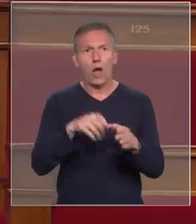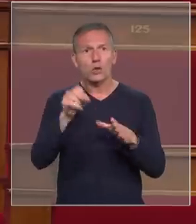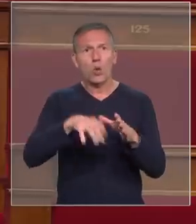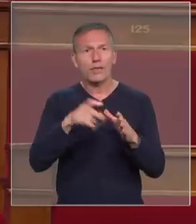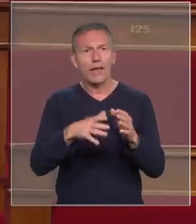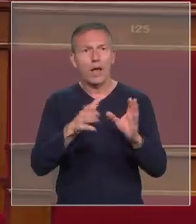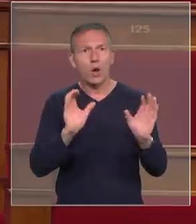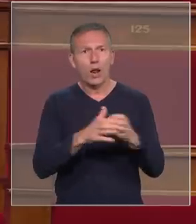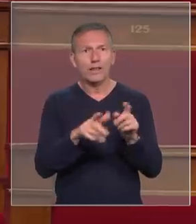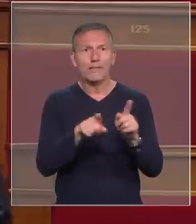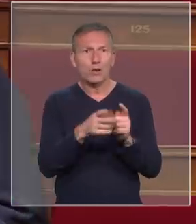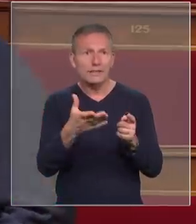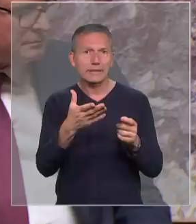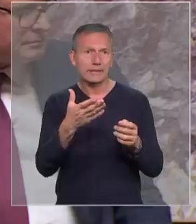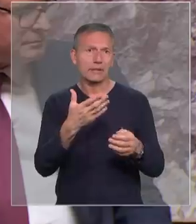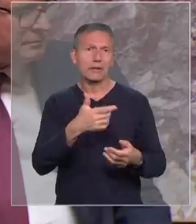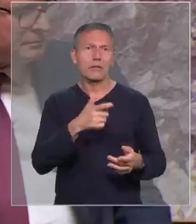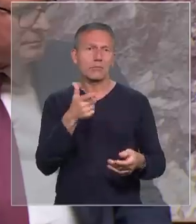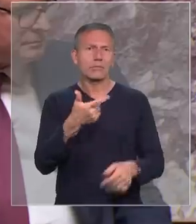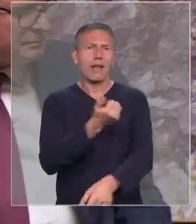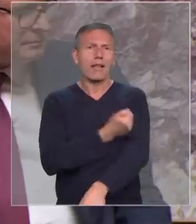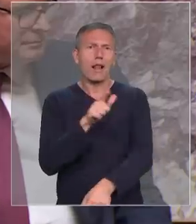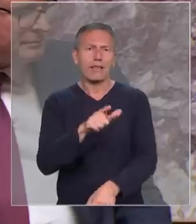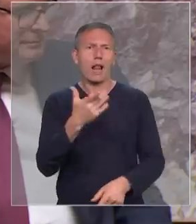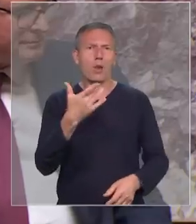d'armes létales autonomes? Je vous remercie, mon cher